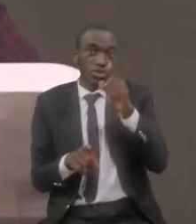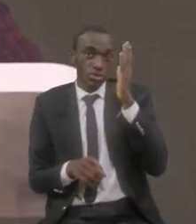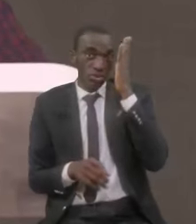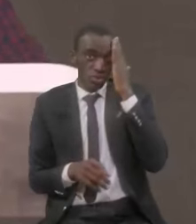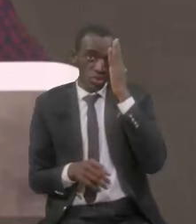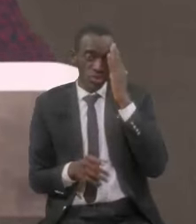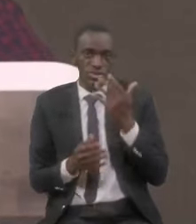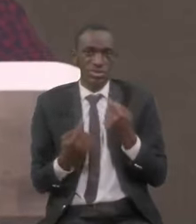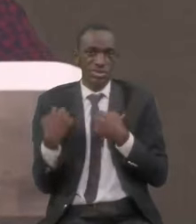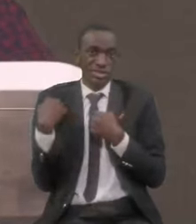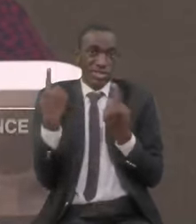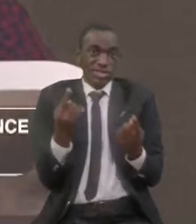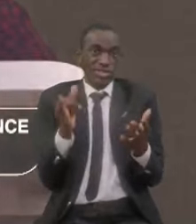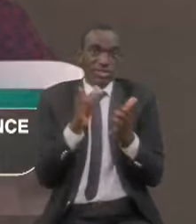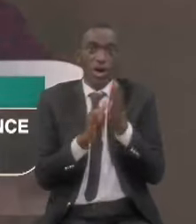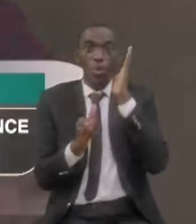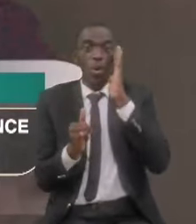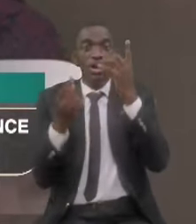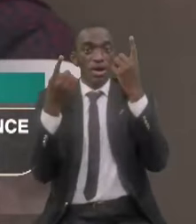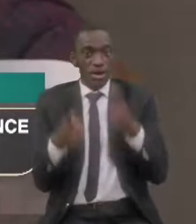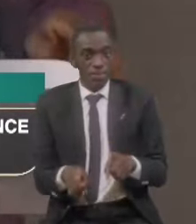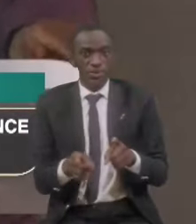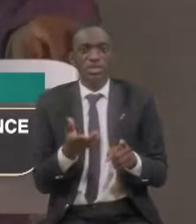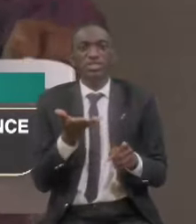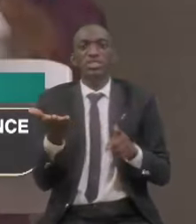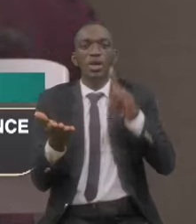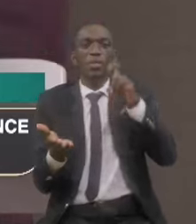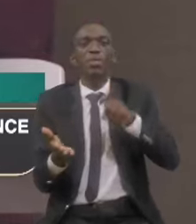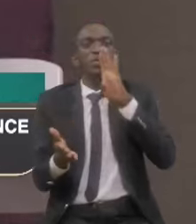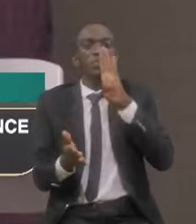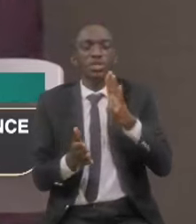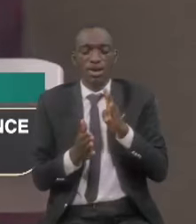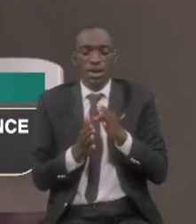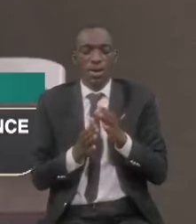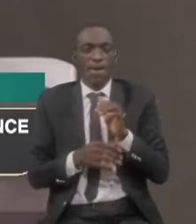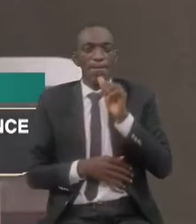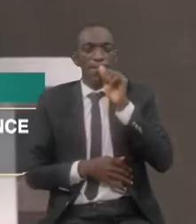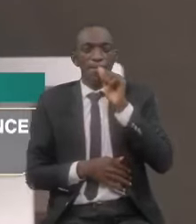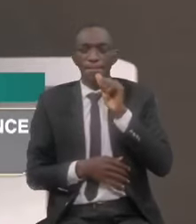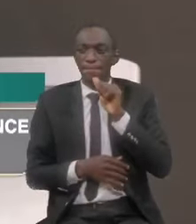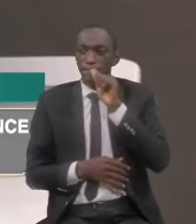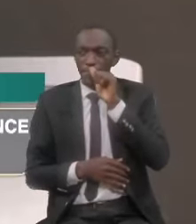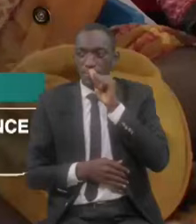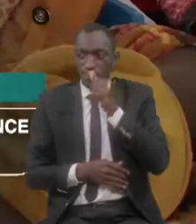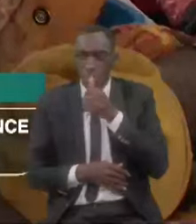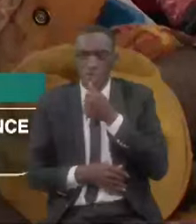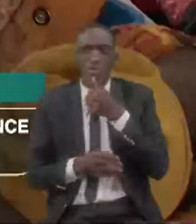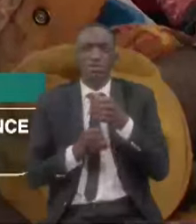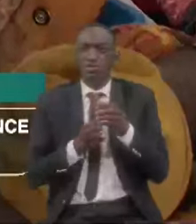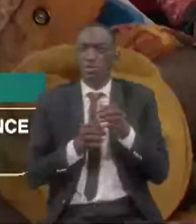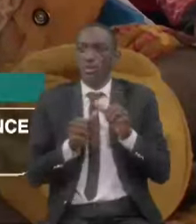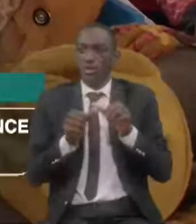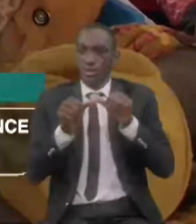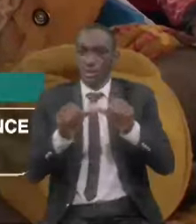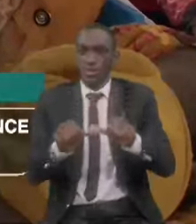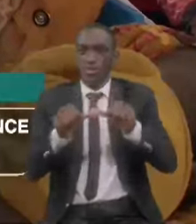puisque ça va arriver, il faut la persévérance. C'est quoi la persévérance? C'est le faire, continuer à